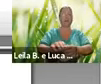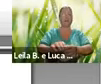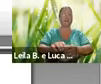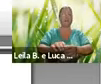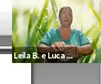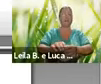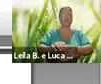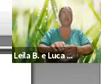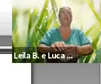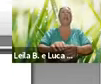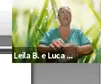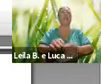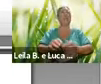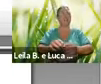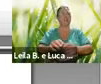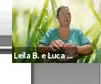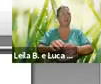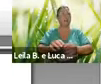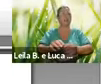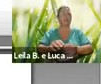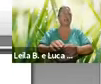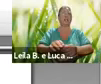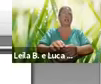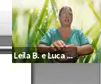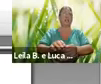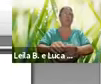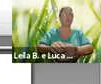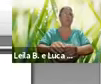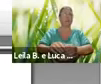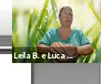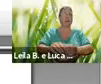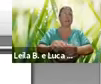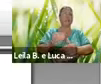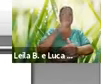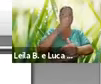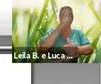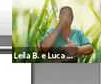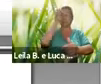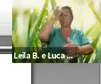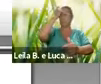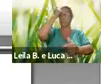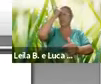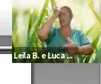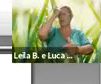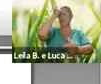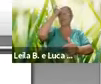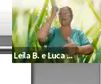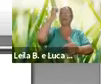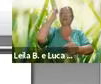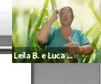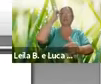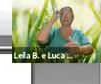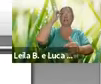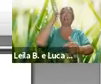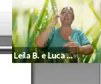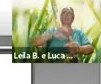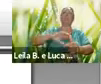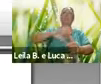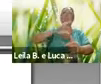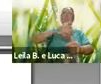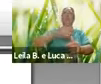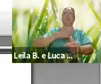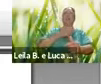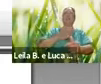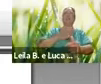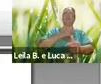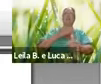sono peculiari. E la nostra anima, nella cui intimità si processa l'idea irradiante,